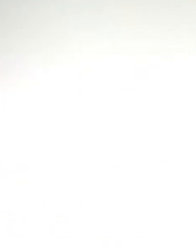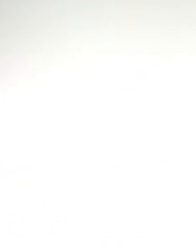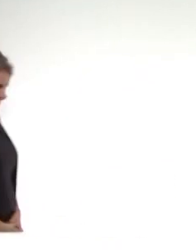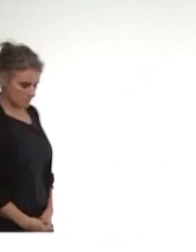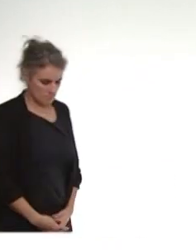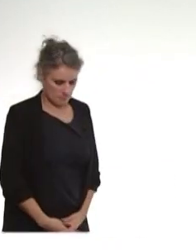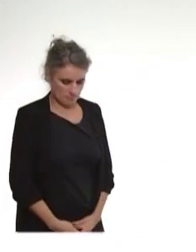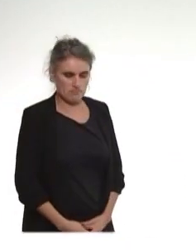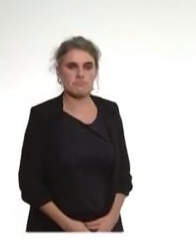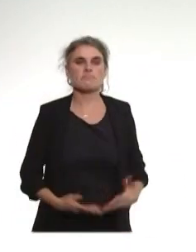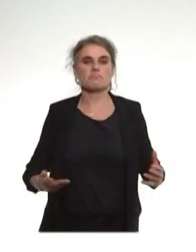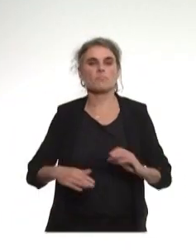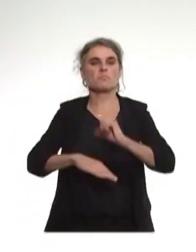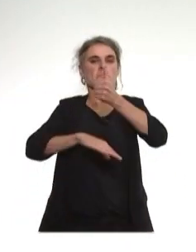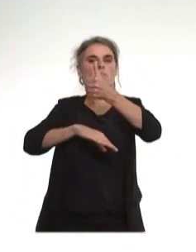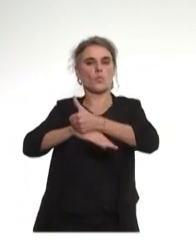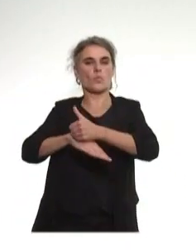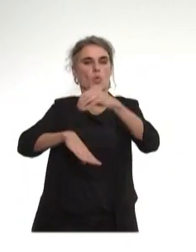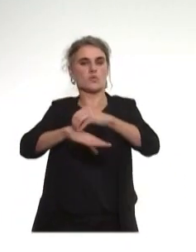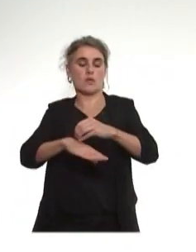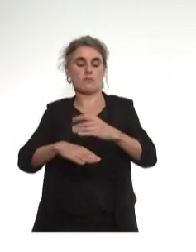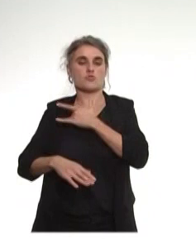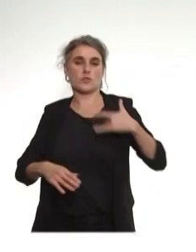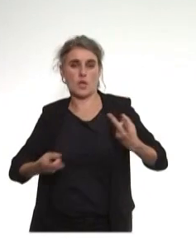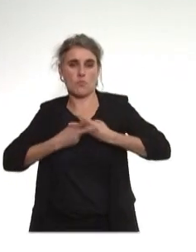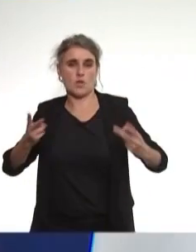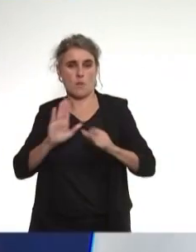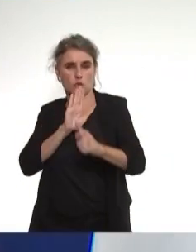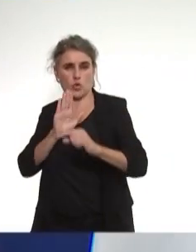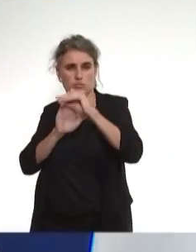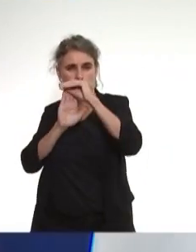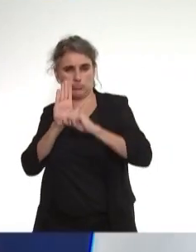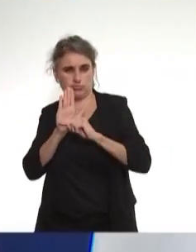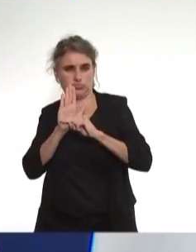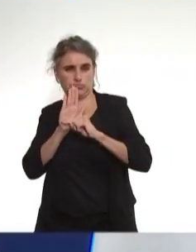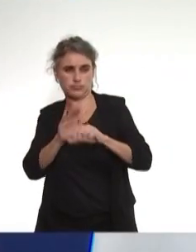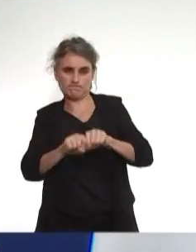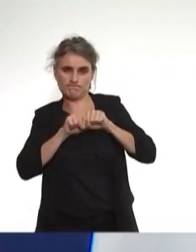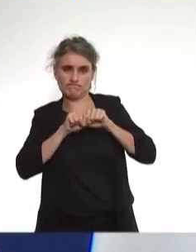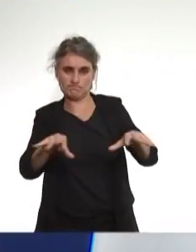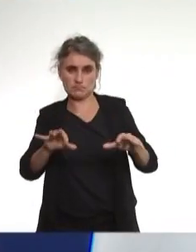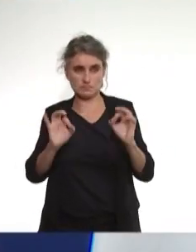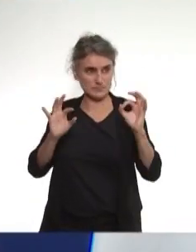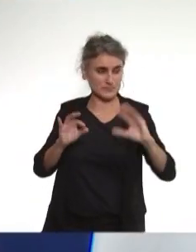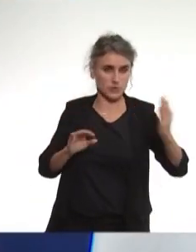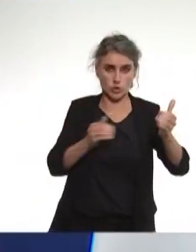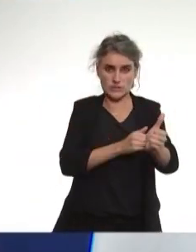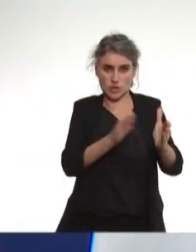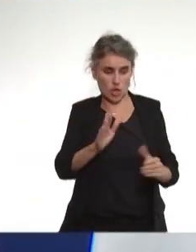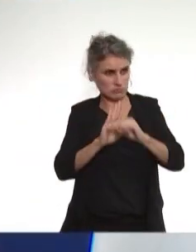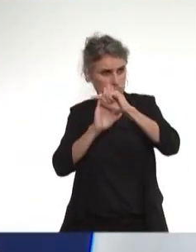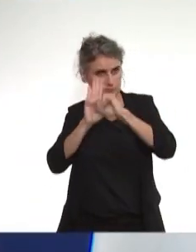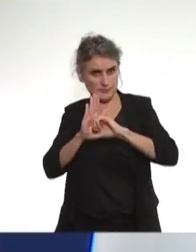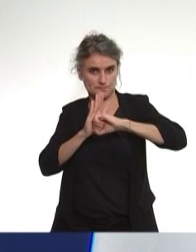qui est je dirais presque aussi précis que des protocoles qui ont pu être faits dans d'autres domaines dans d'autres secteurs ils ont été présentés aux